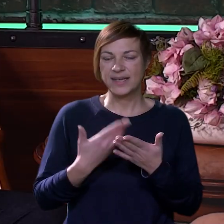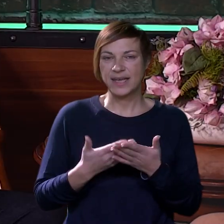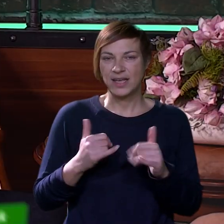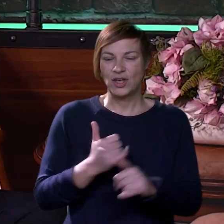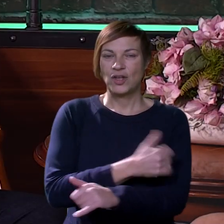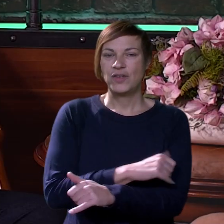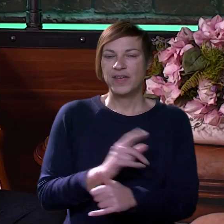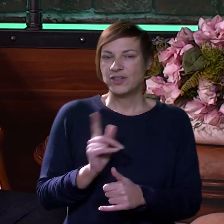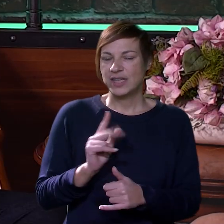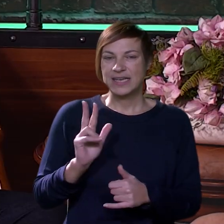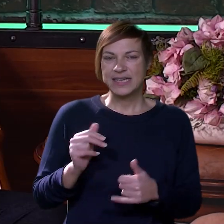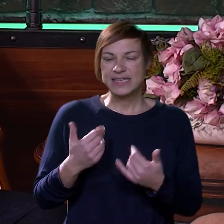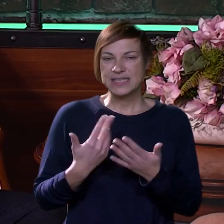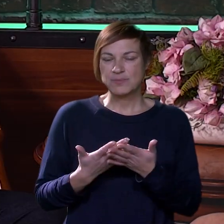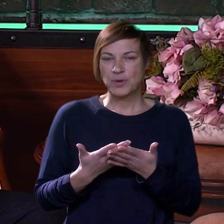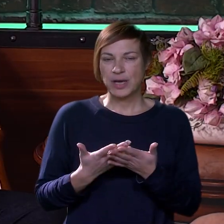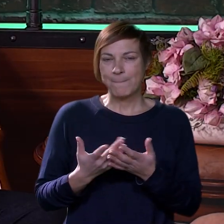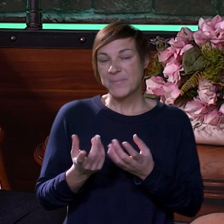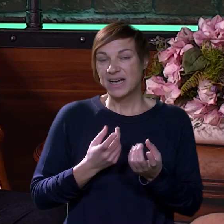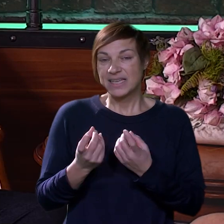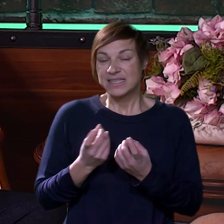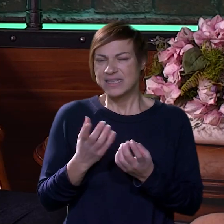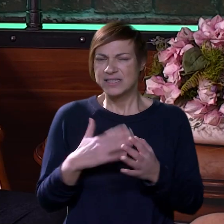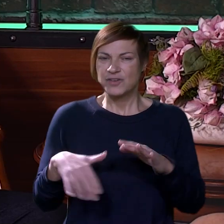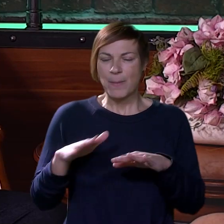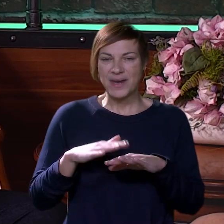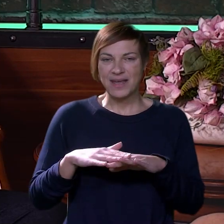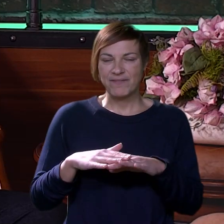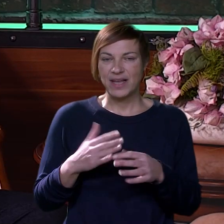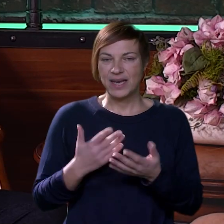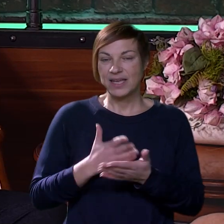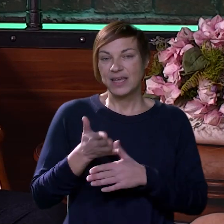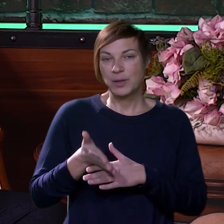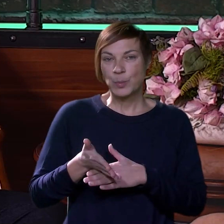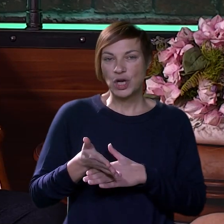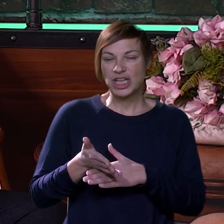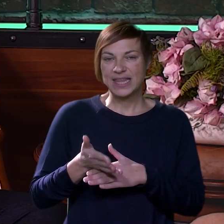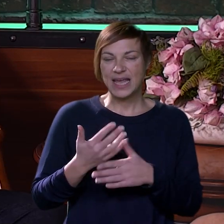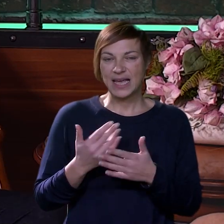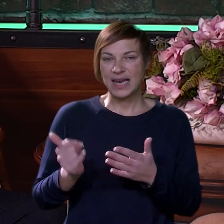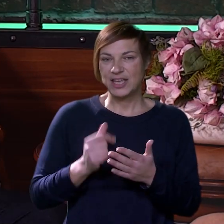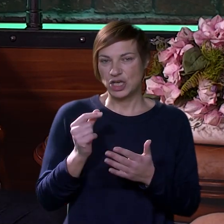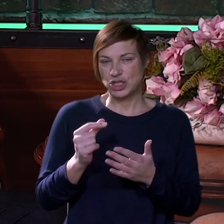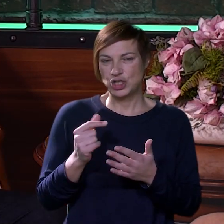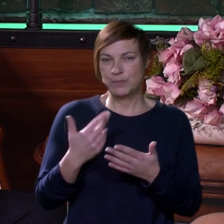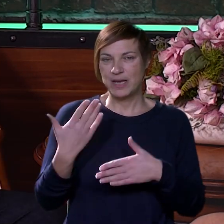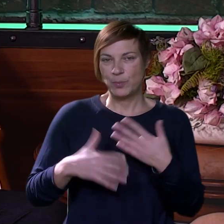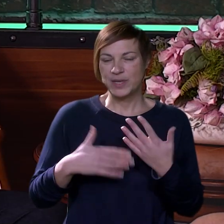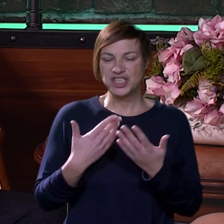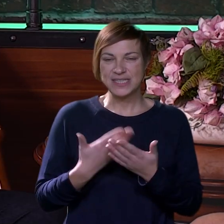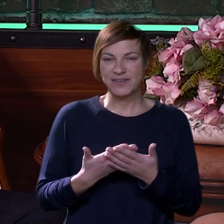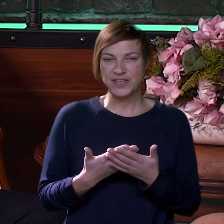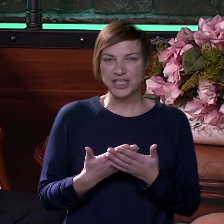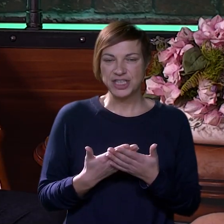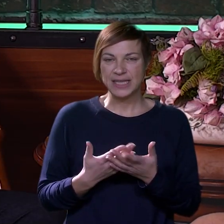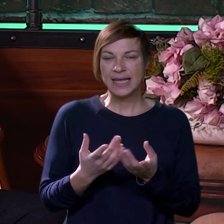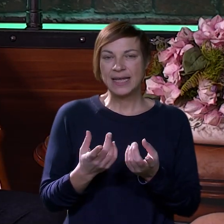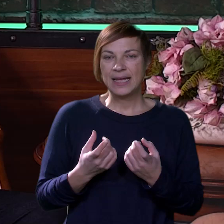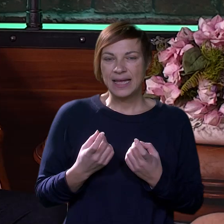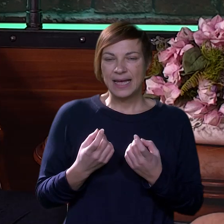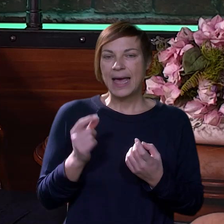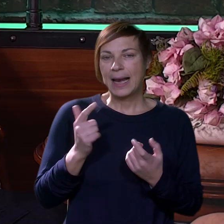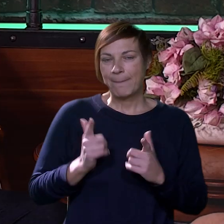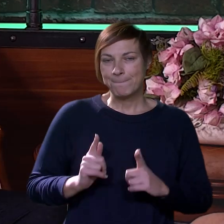da ove godine nismo imali nekih turbulentnih situacija. Eto, protekla je još malo pa će i završiti,